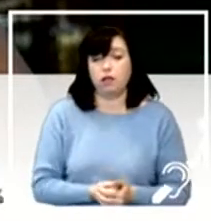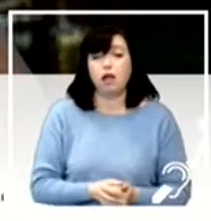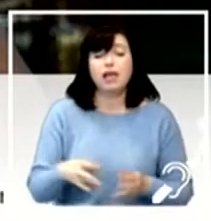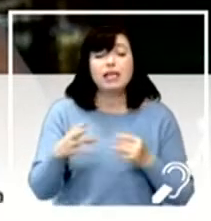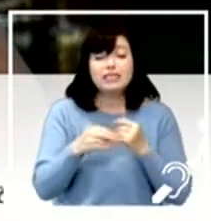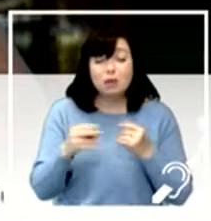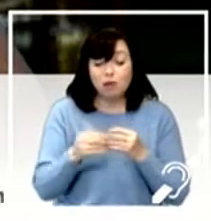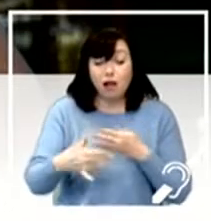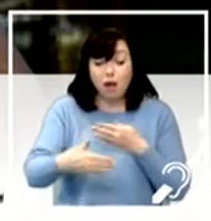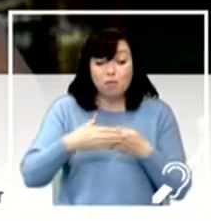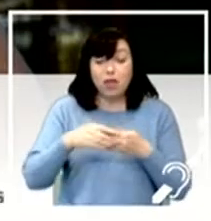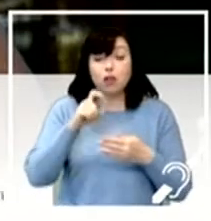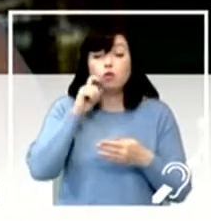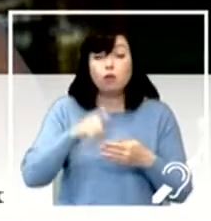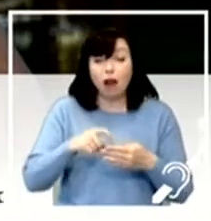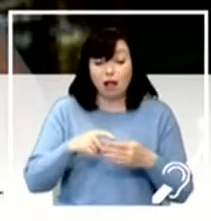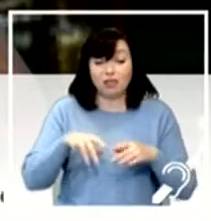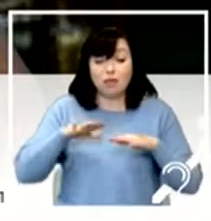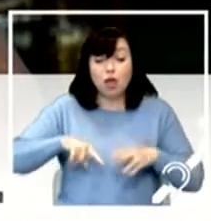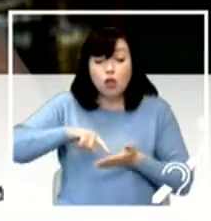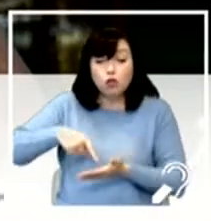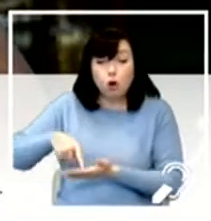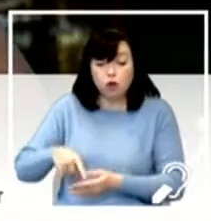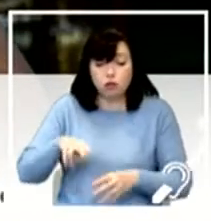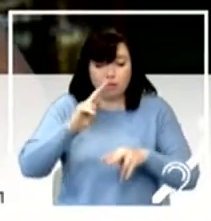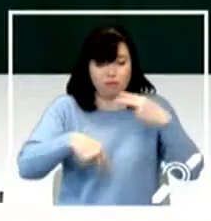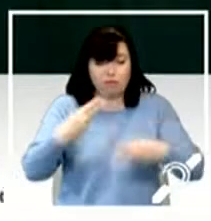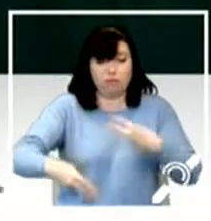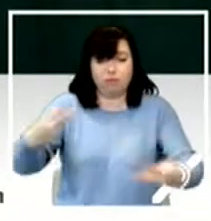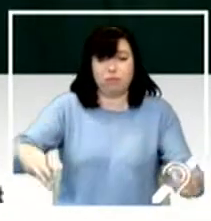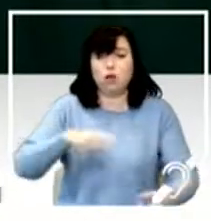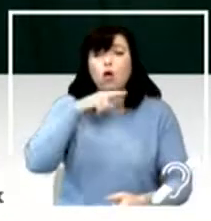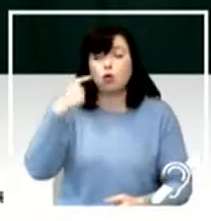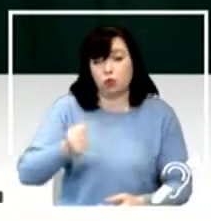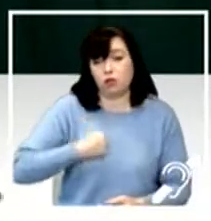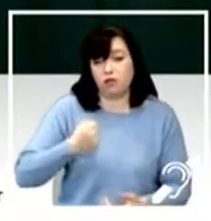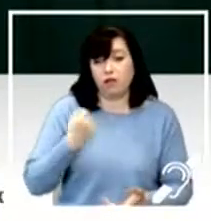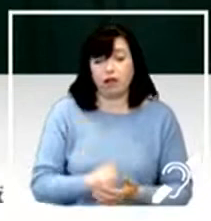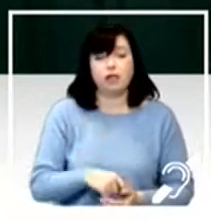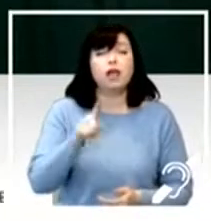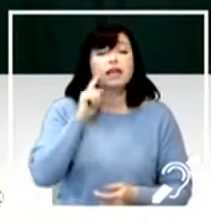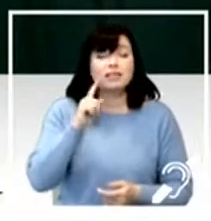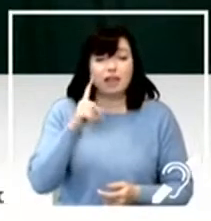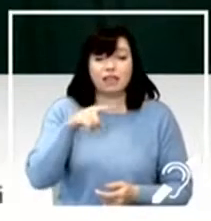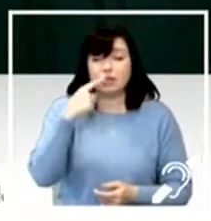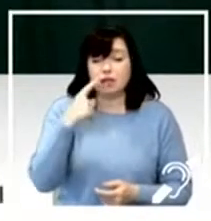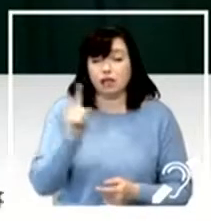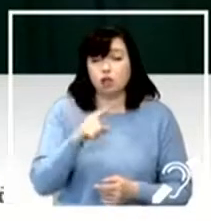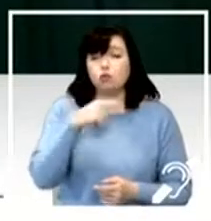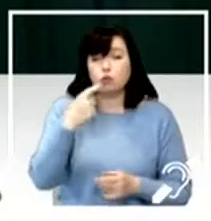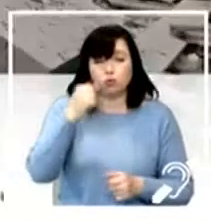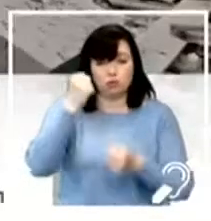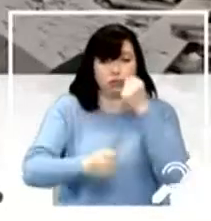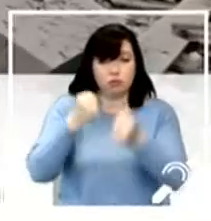позиціями буквально завалена тілами окупантів. Liderul de la Kiev a spus că rușii au bombardat aproximativ